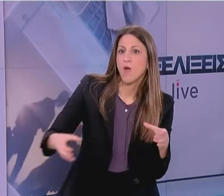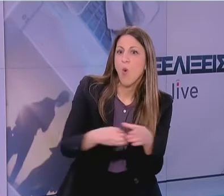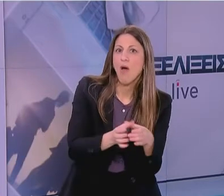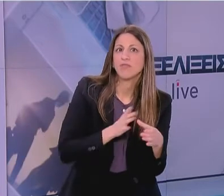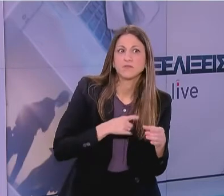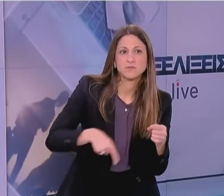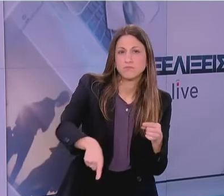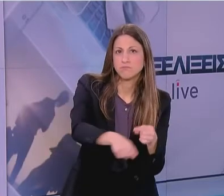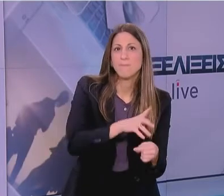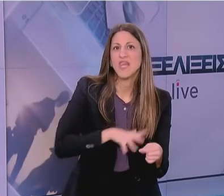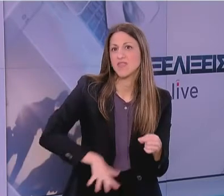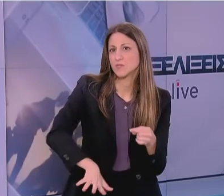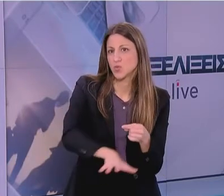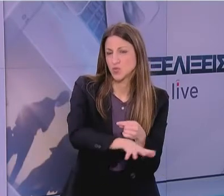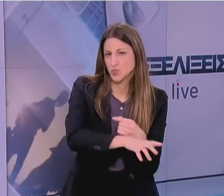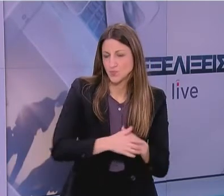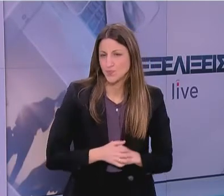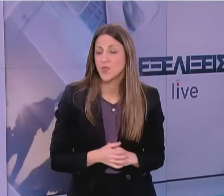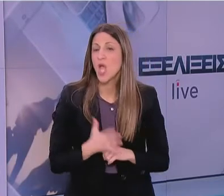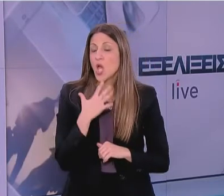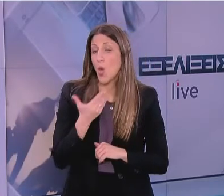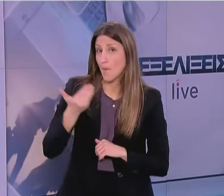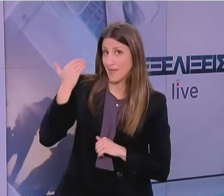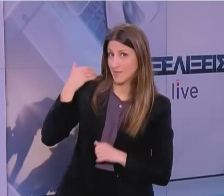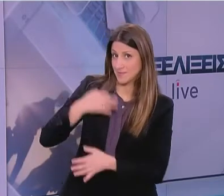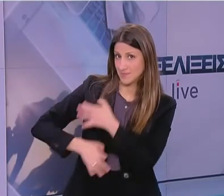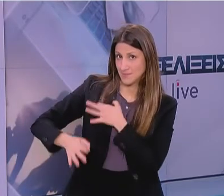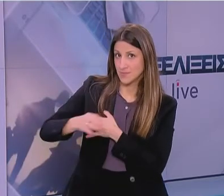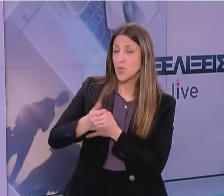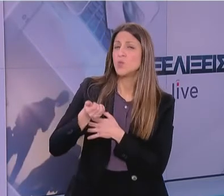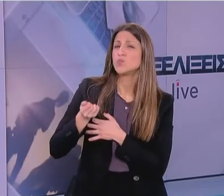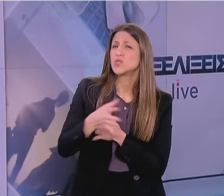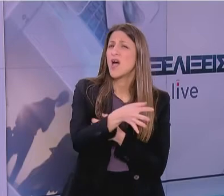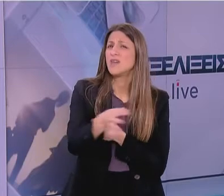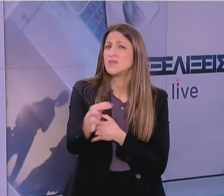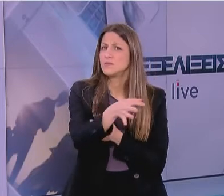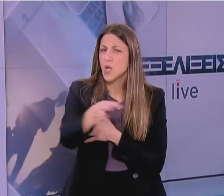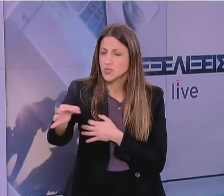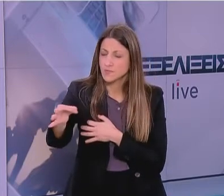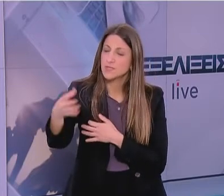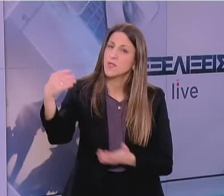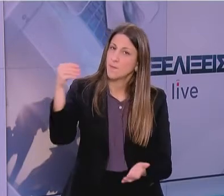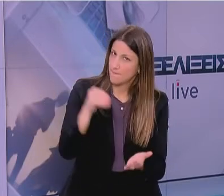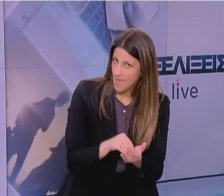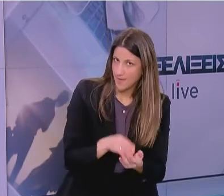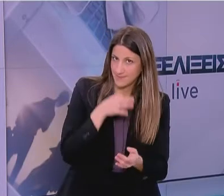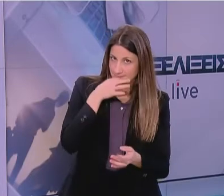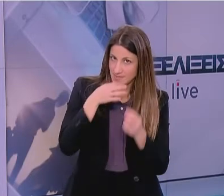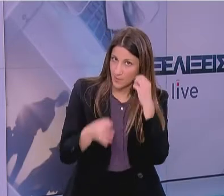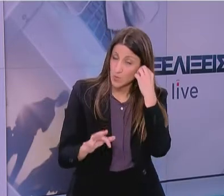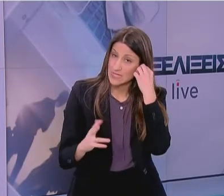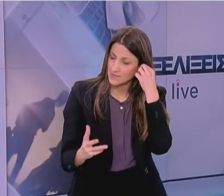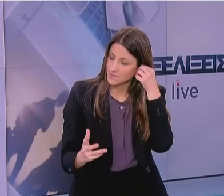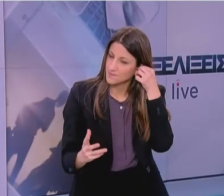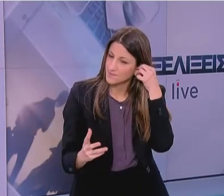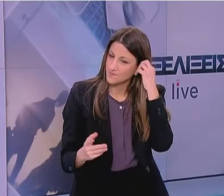πληθυσμού. Επειδή αναφερθήκατε επίσης στον αριθμό των προσλήψεων, έχουμε κατ' επανάληψη τονίσει